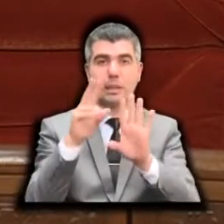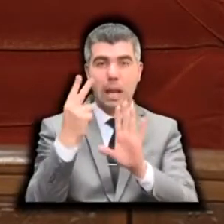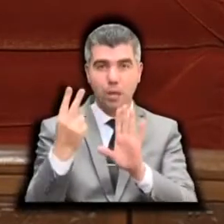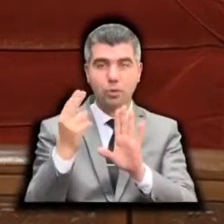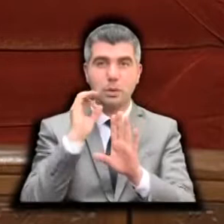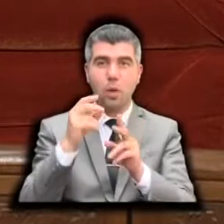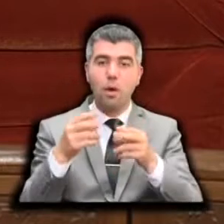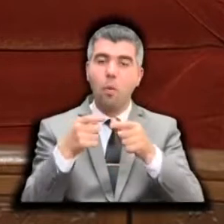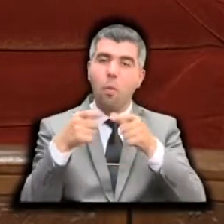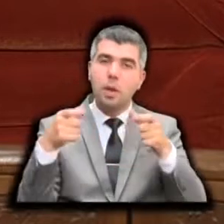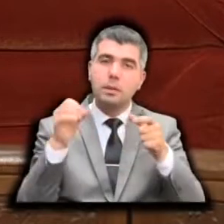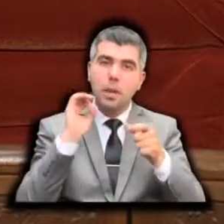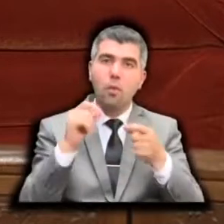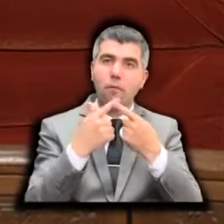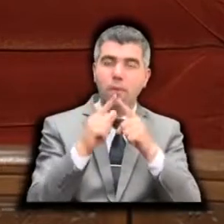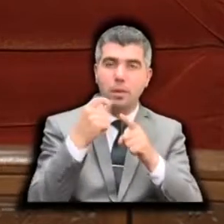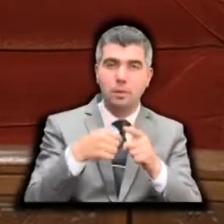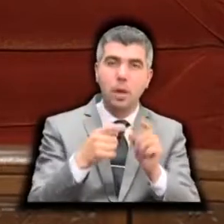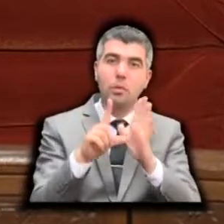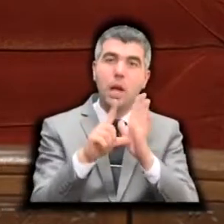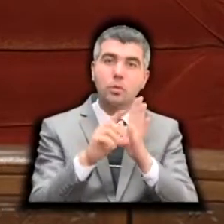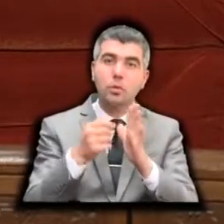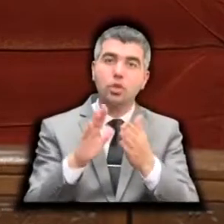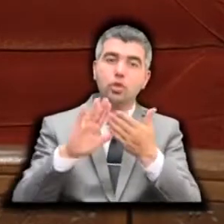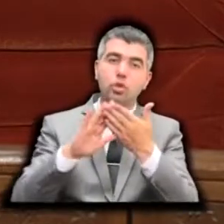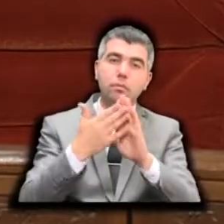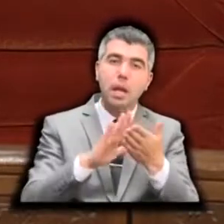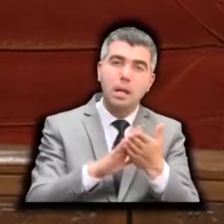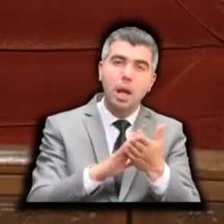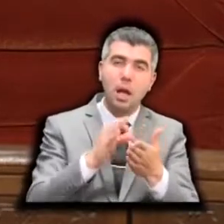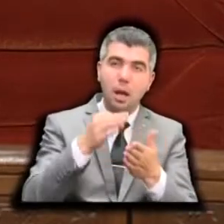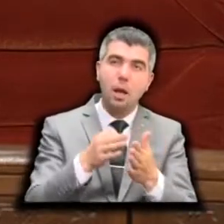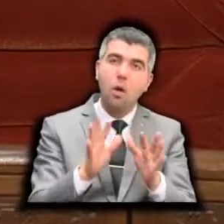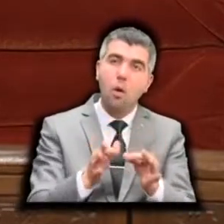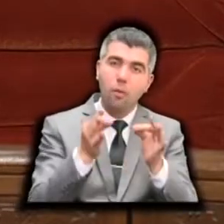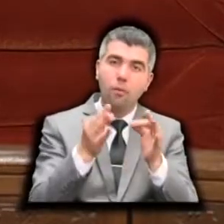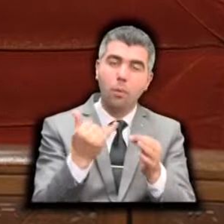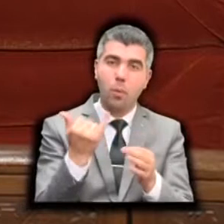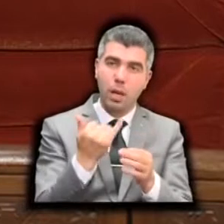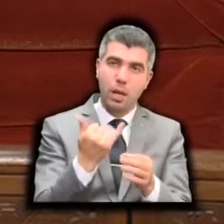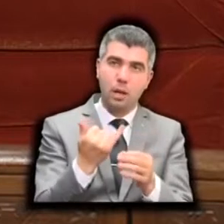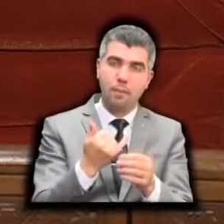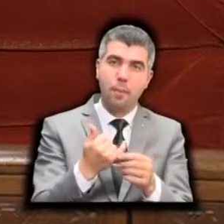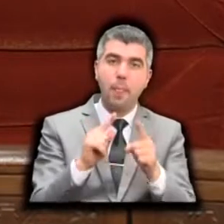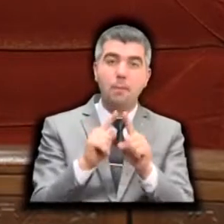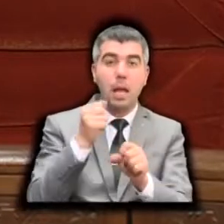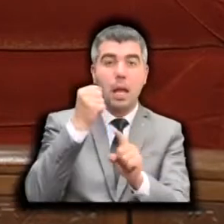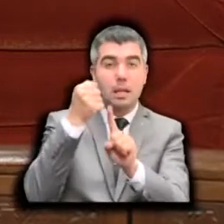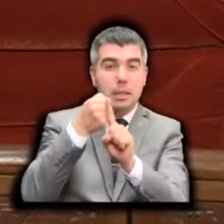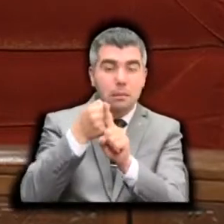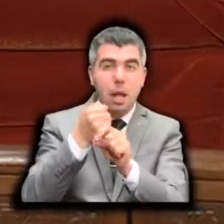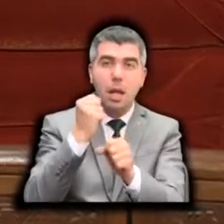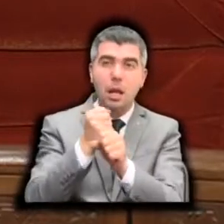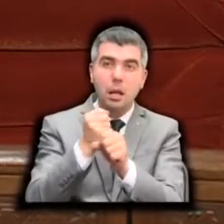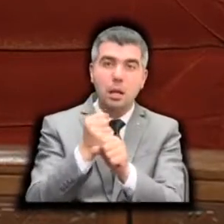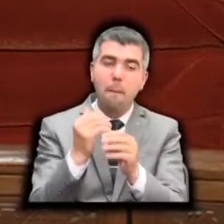الجمعيات والتعاونيات خاصة التعاونيات كيمكن لها يعني تشتغل وتلائم القوانين ديالها. كذلك هناك الاشتغال على القانون الإطار،